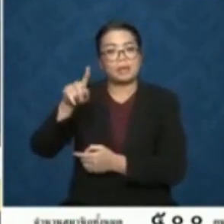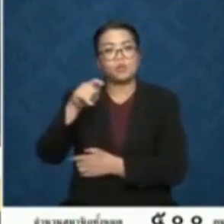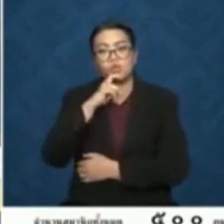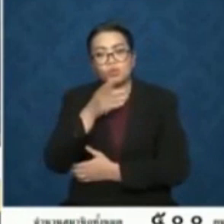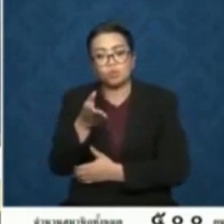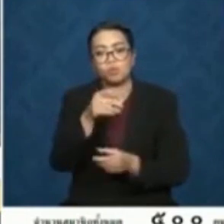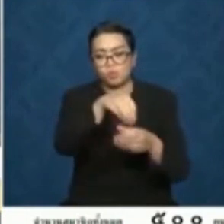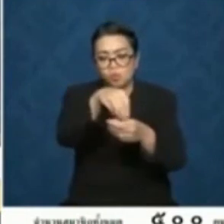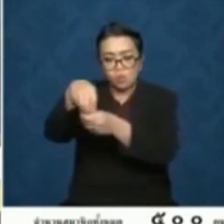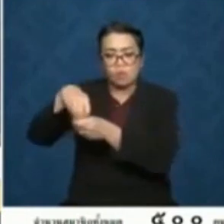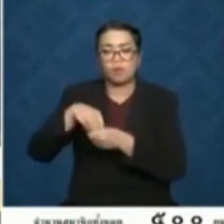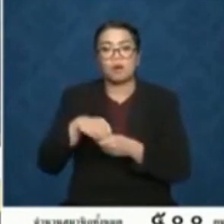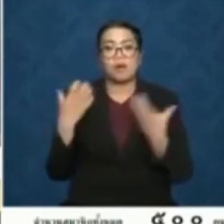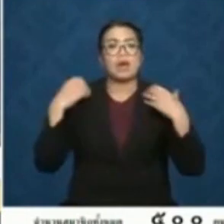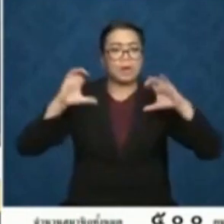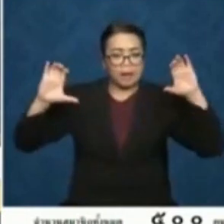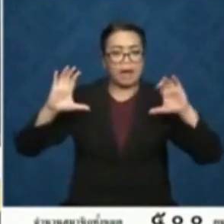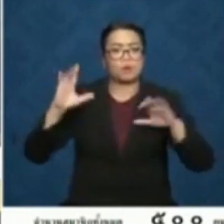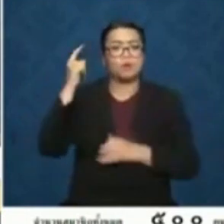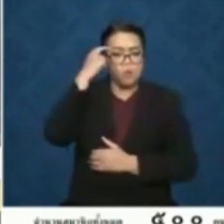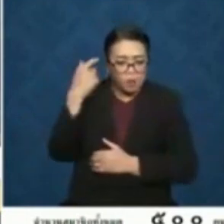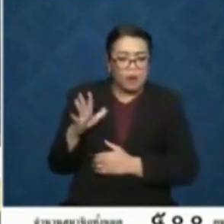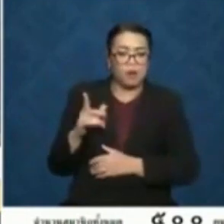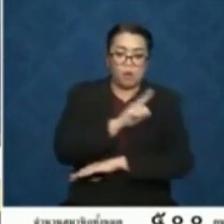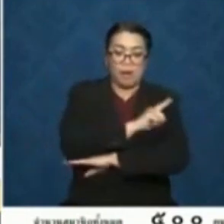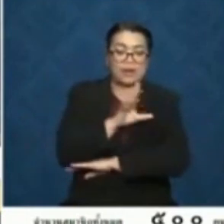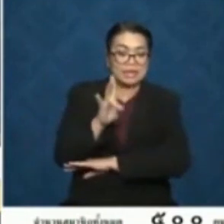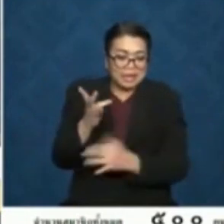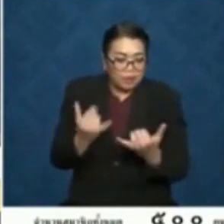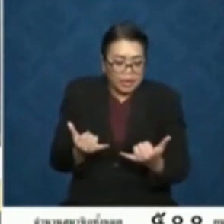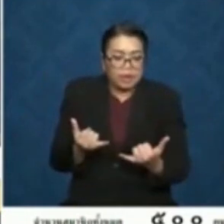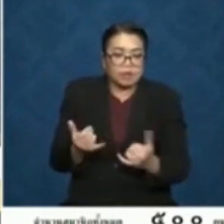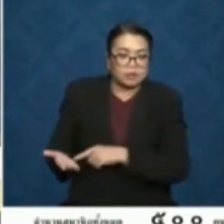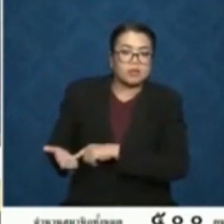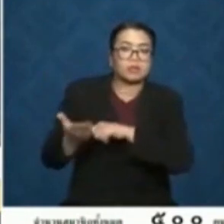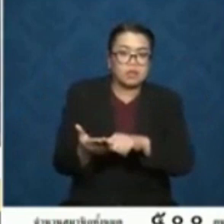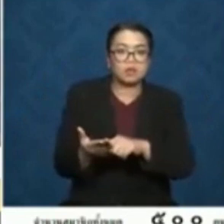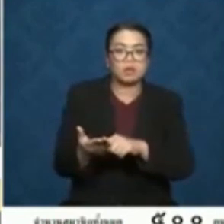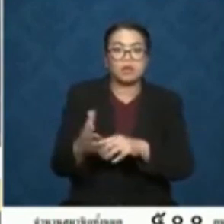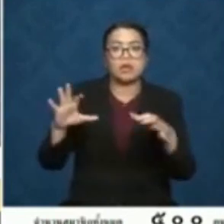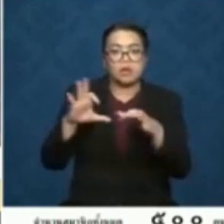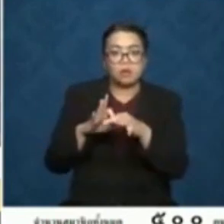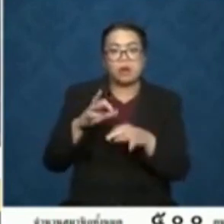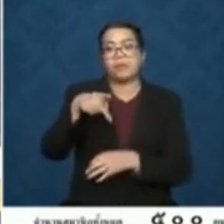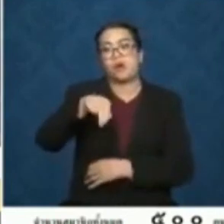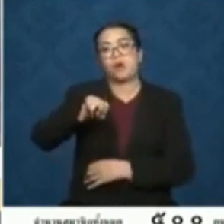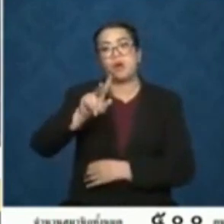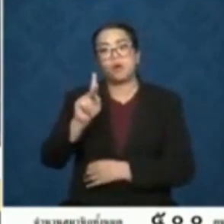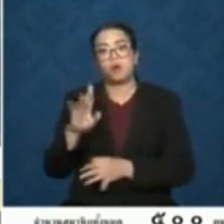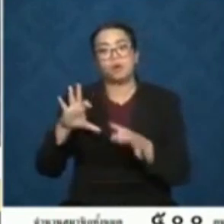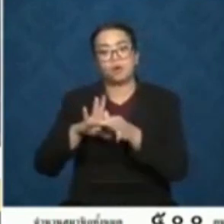ะวันนั้นผมก็อยู่วันนั้นท่านครูมานิตก็อยู่หลายๆท่านก็อยู่รัฐบาลรับรู้ตั้งแต่วันนั้นว่าวันที่